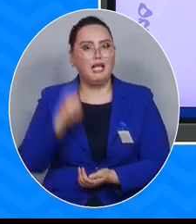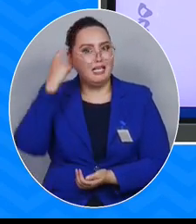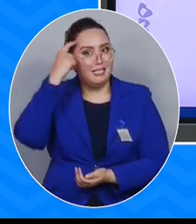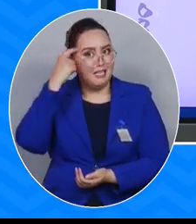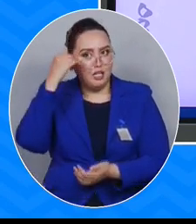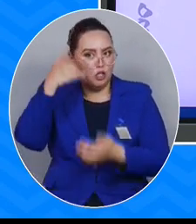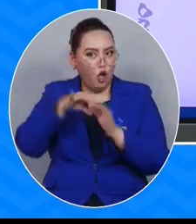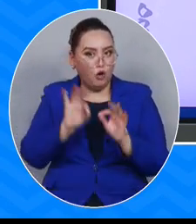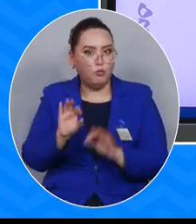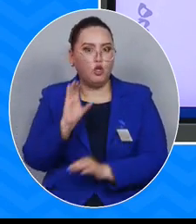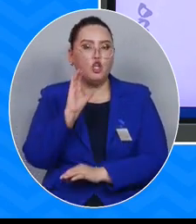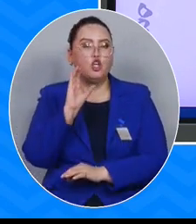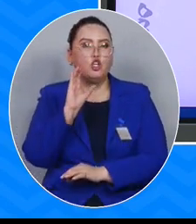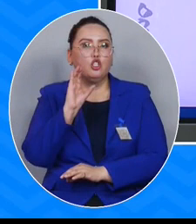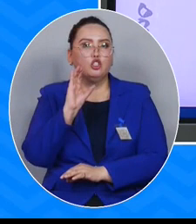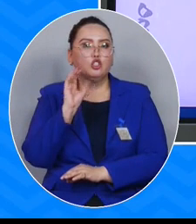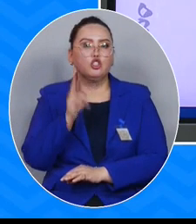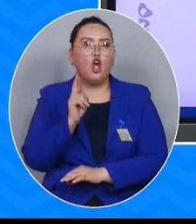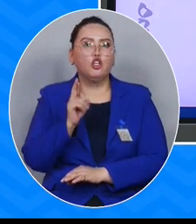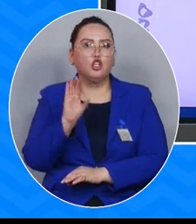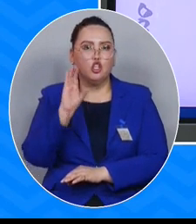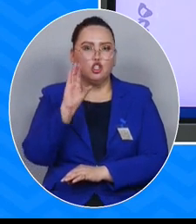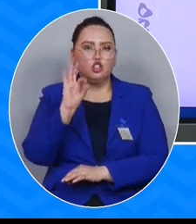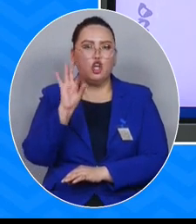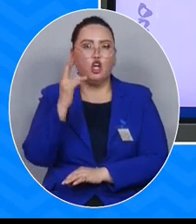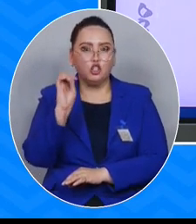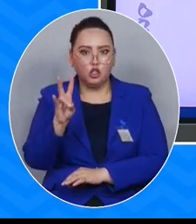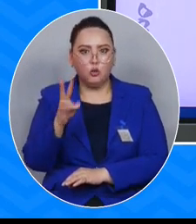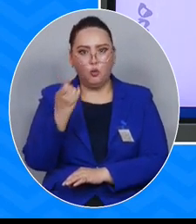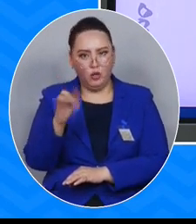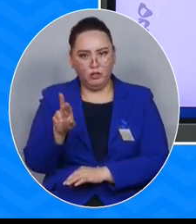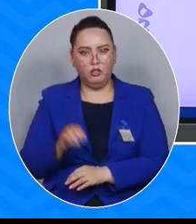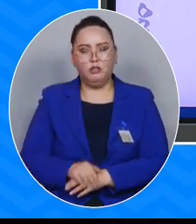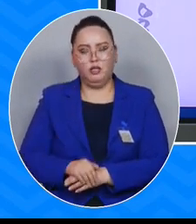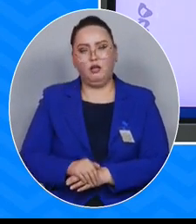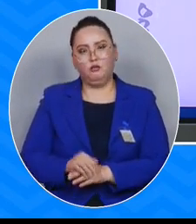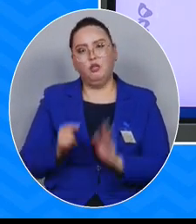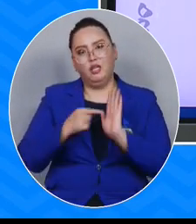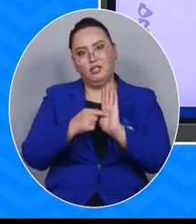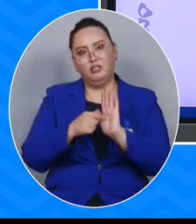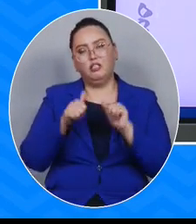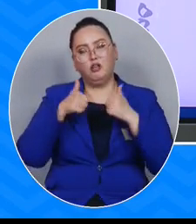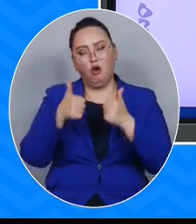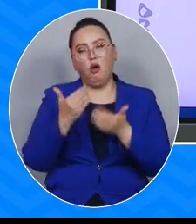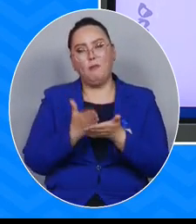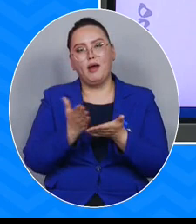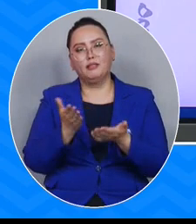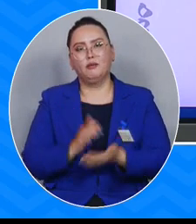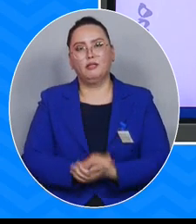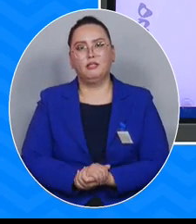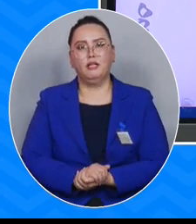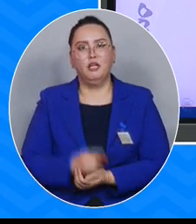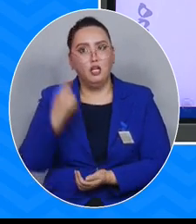сонин садуүм үүлээлт үүсэгдэг байна. Зад хэр сагадын бэд нэр хүүрнсээээхэн зохоамжийн хам юнголзууул еуэхэр ээм байдаг өчэроос